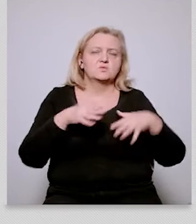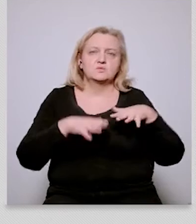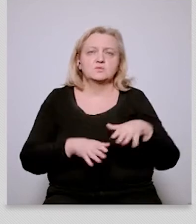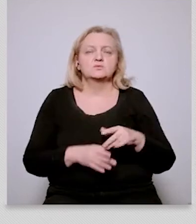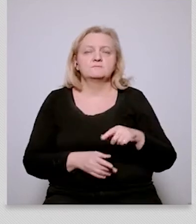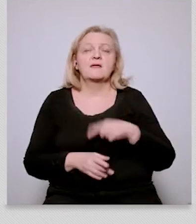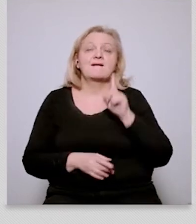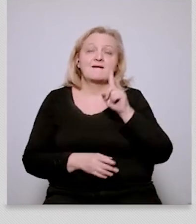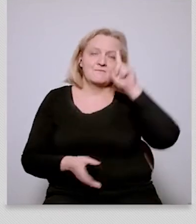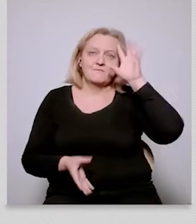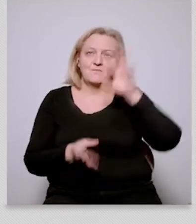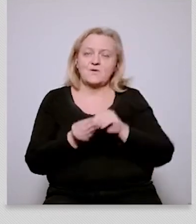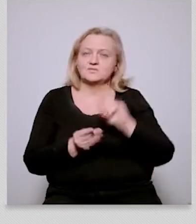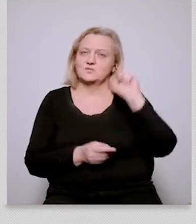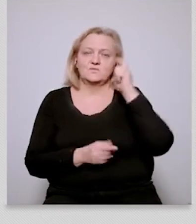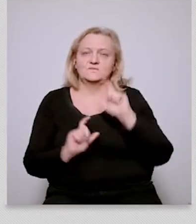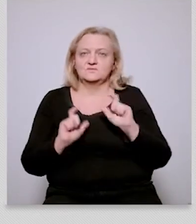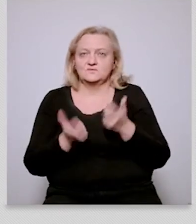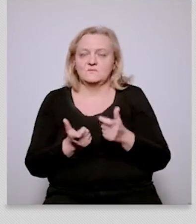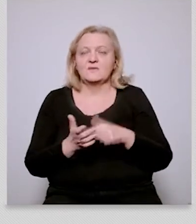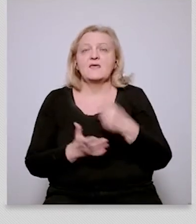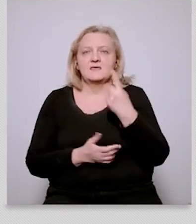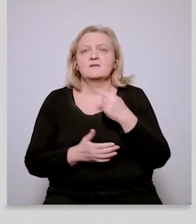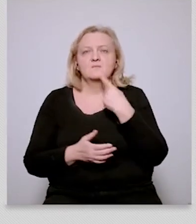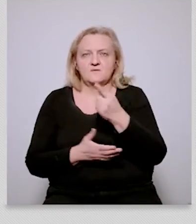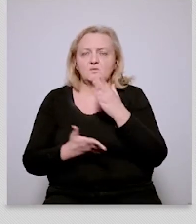wnioski. Jeden, o którym już mówiłam.